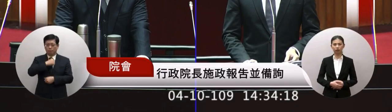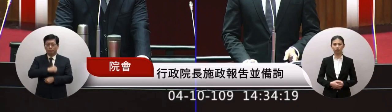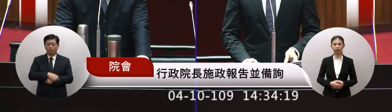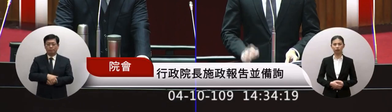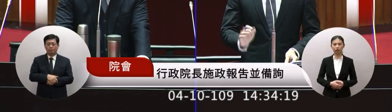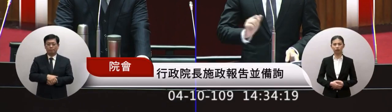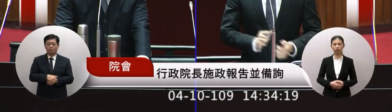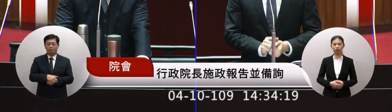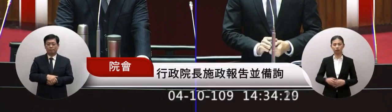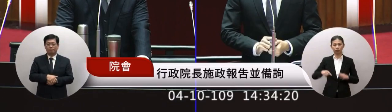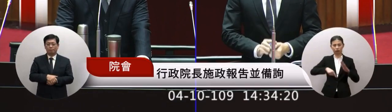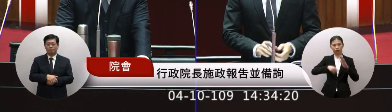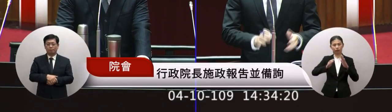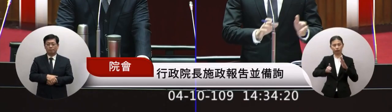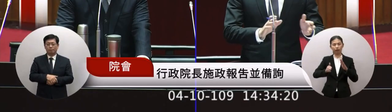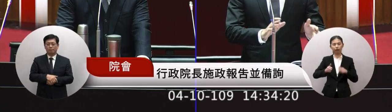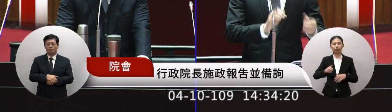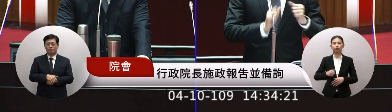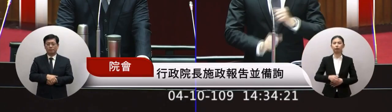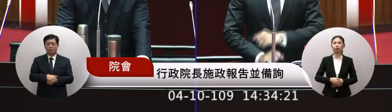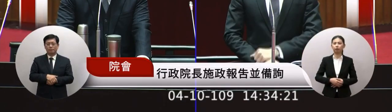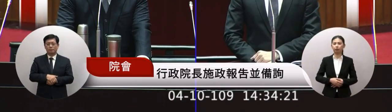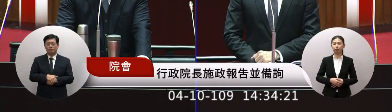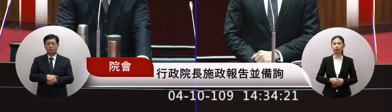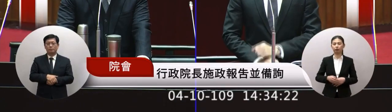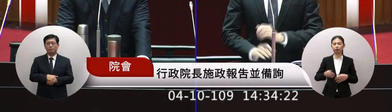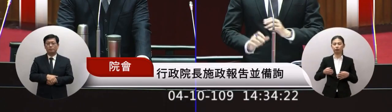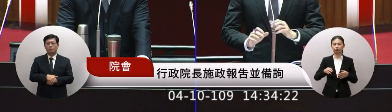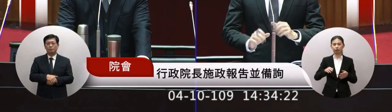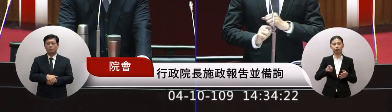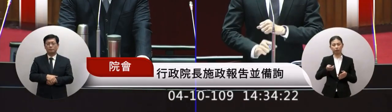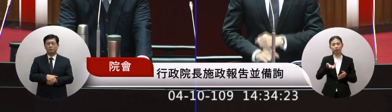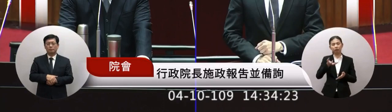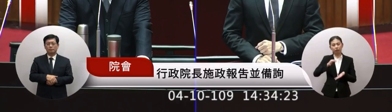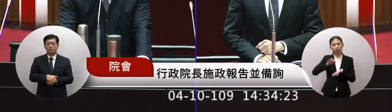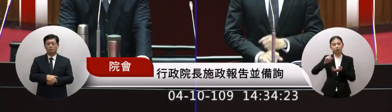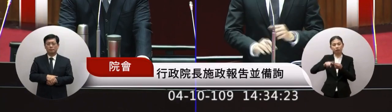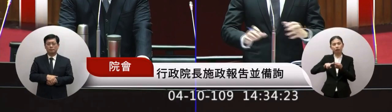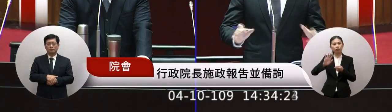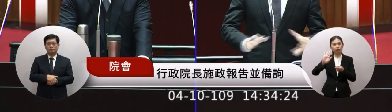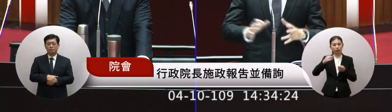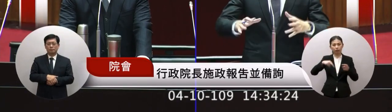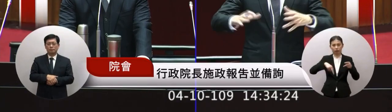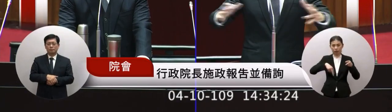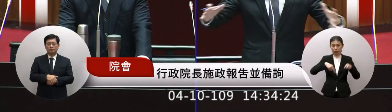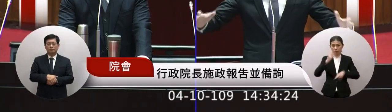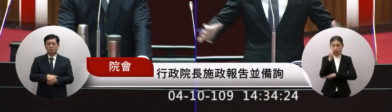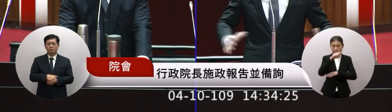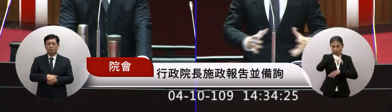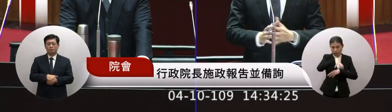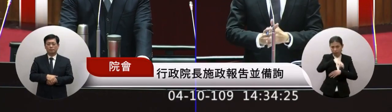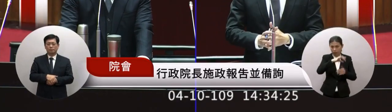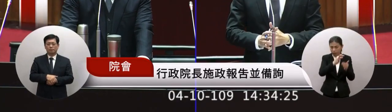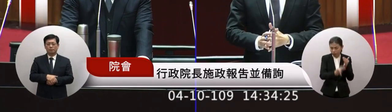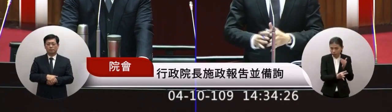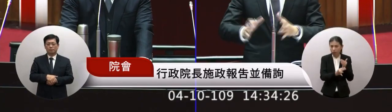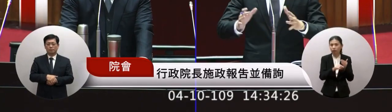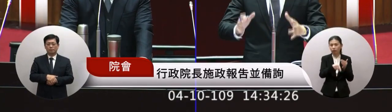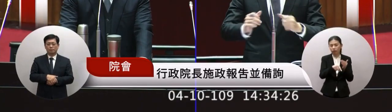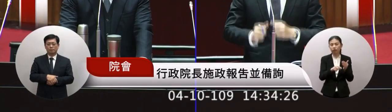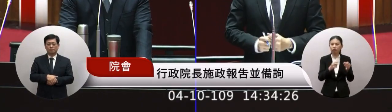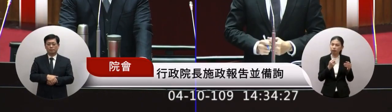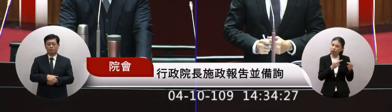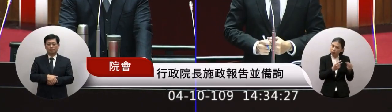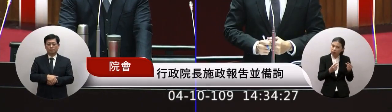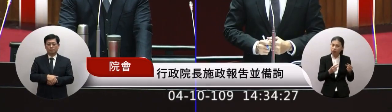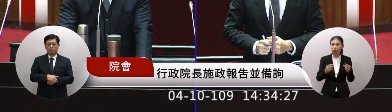是，院长吼，其实有诶是行政层次诶，咱会当来拼诶吼。即届防疫，咱嘛拢看到规个台湾人吼，咱诶